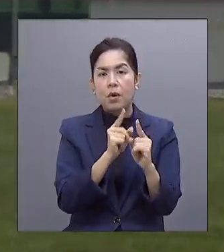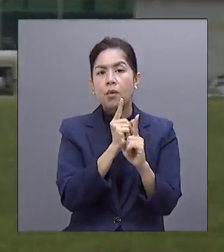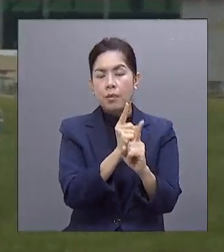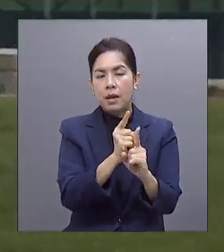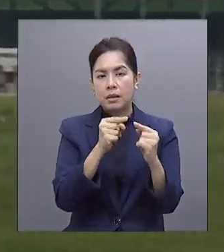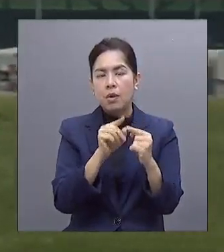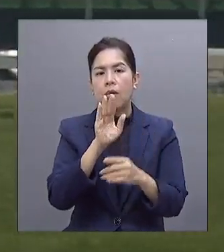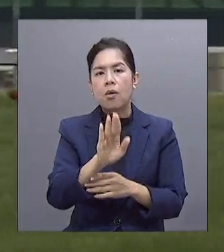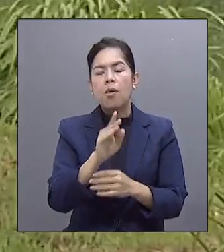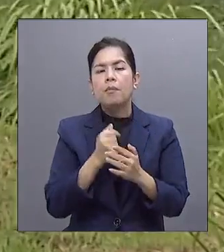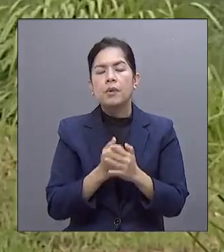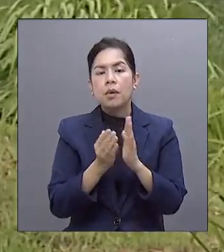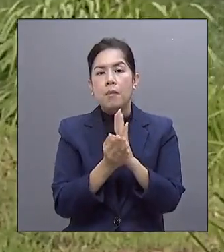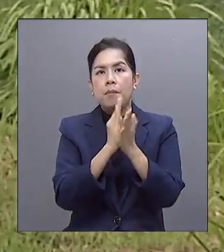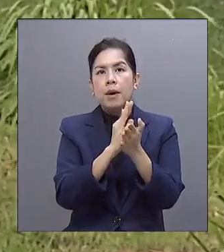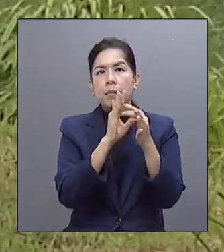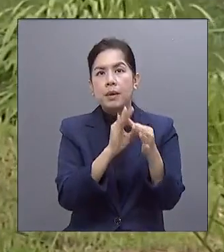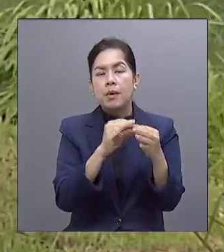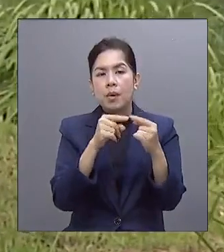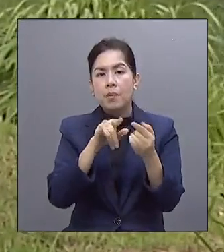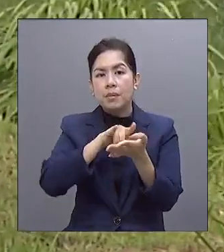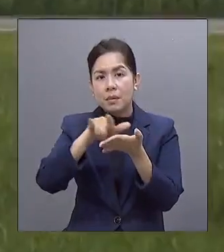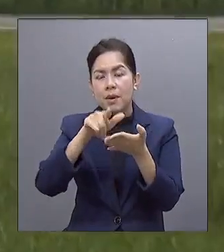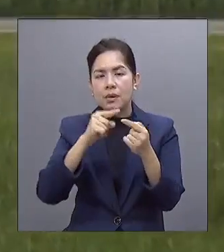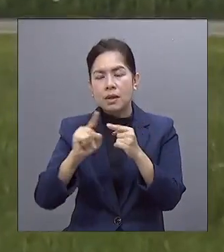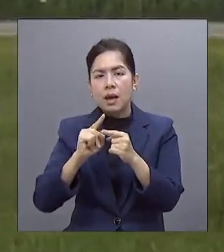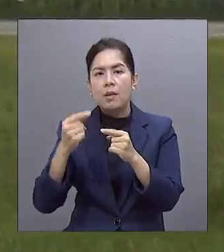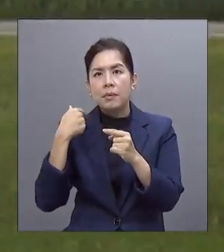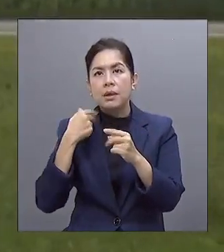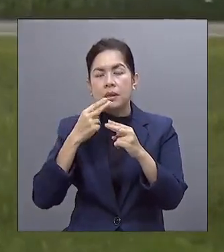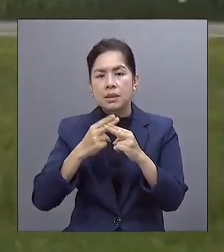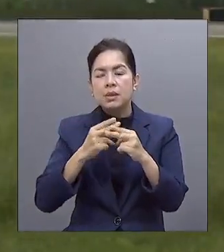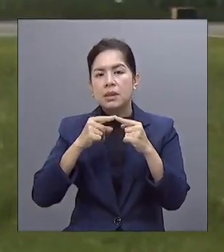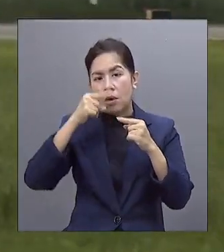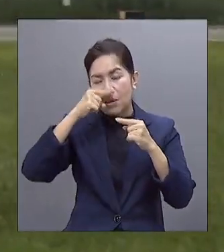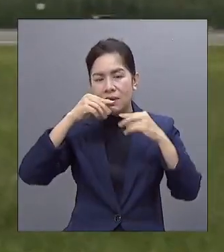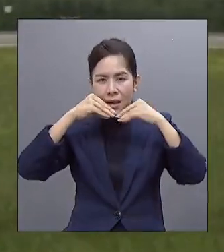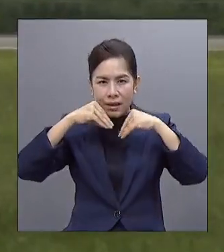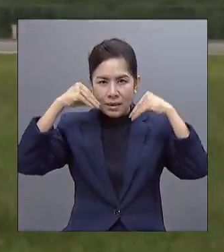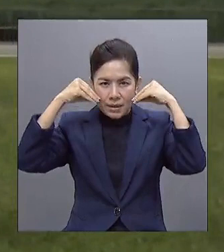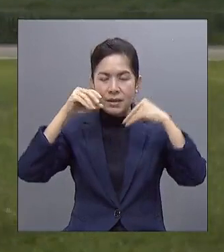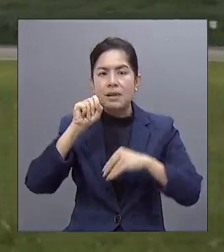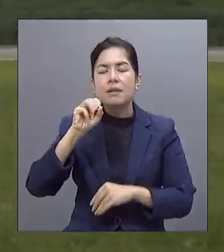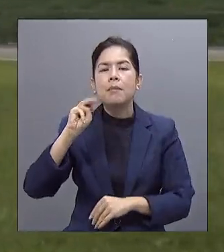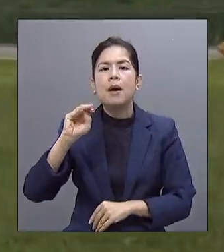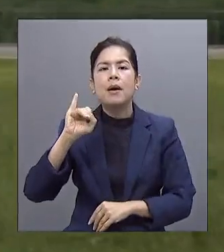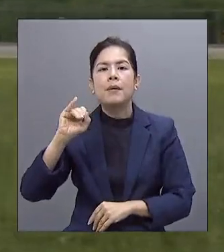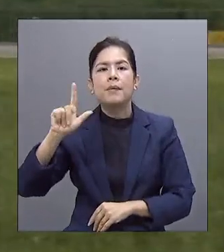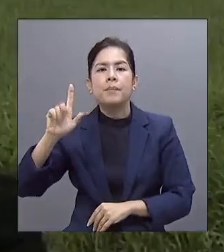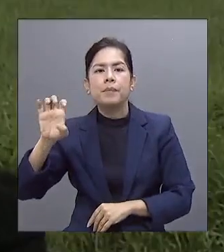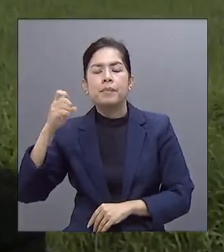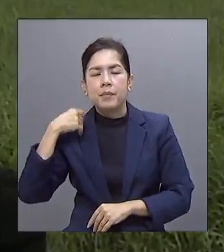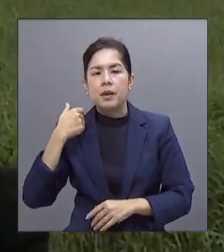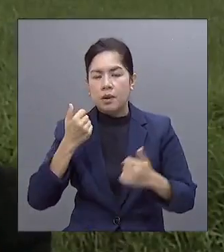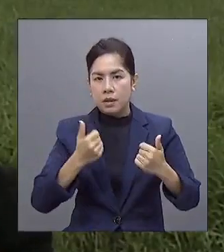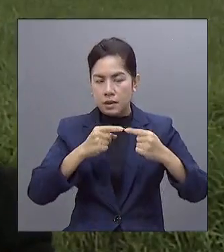องค์กรค่ะโดยจะควบรวมสายการบินไทย Smileนะคะมาอยู่ภายใต้องค์กรเดียวกันขณะนี้อยู่ในขั้นตอนของการศึกษาค่ะคาดว่า